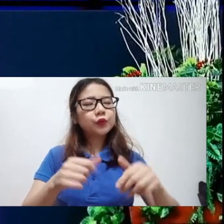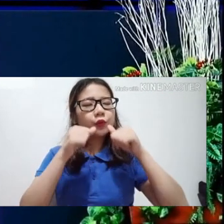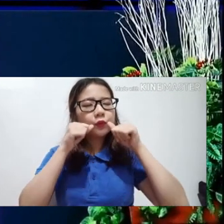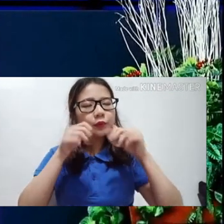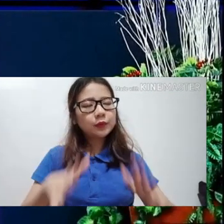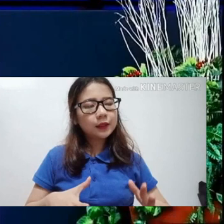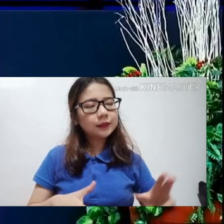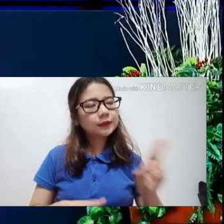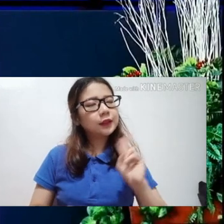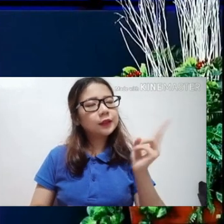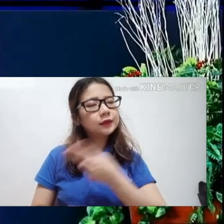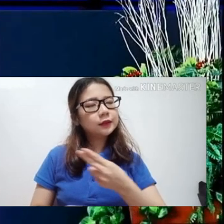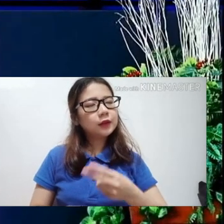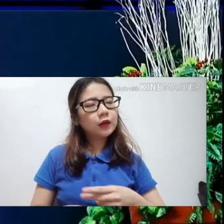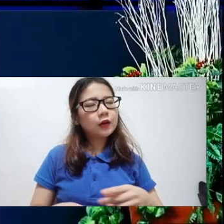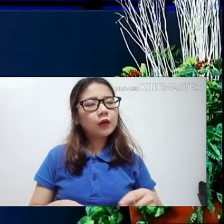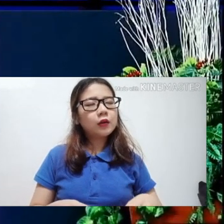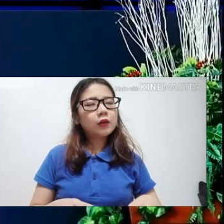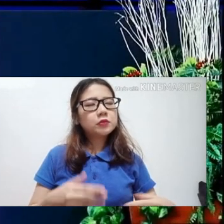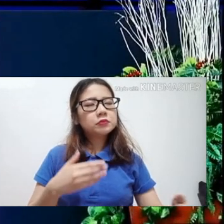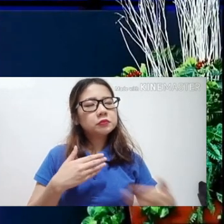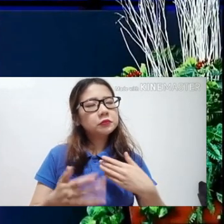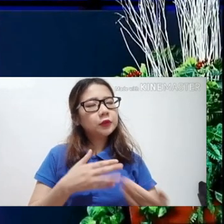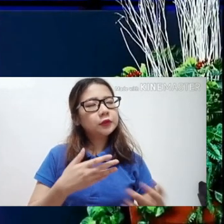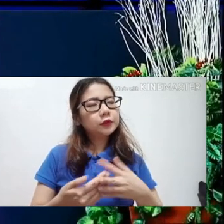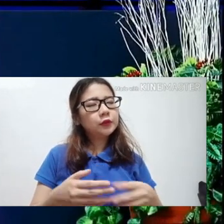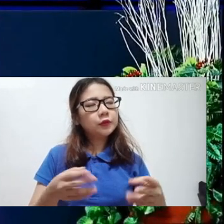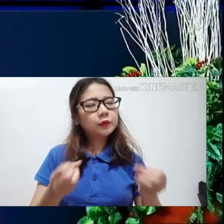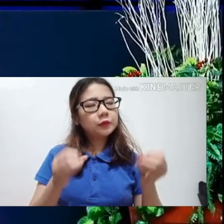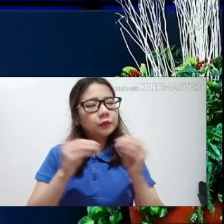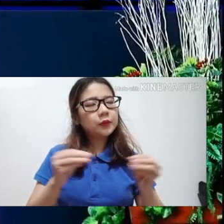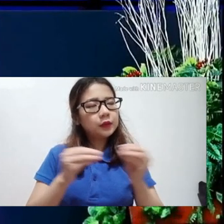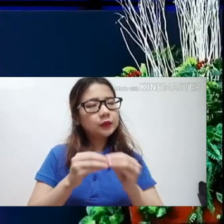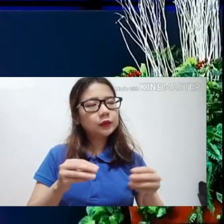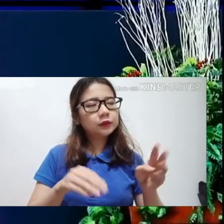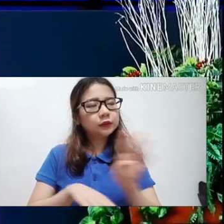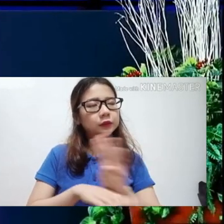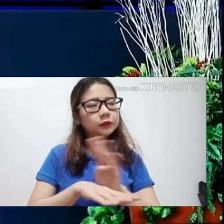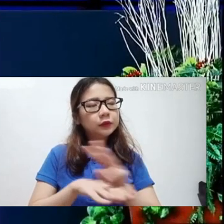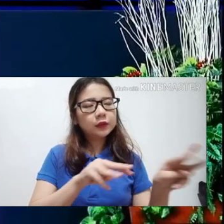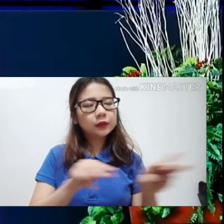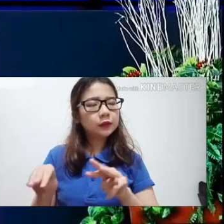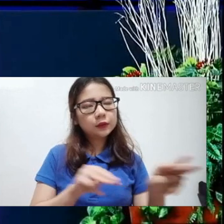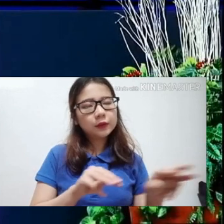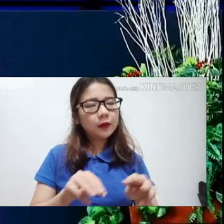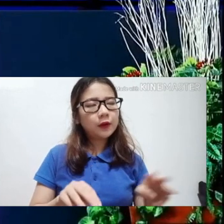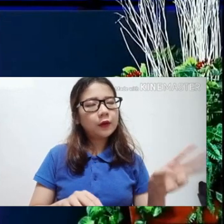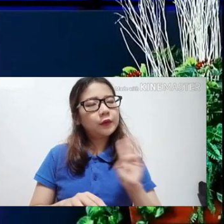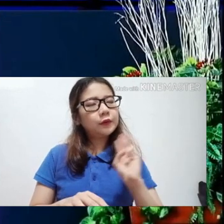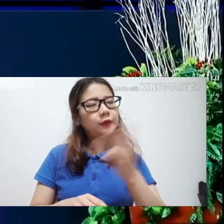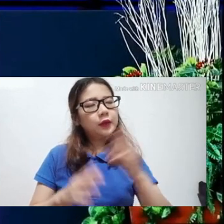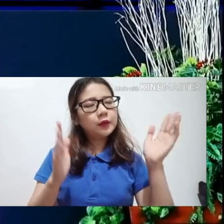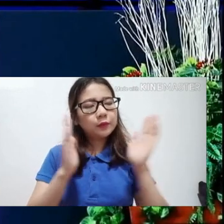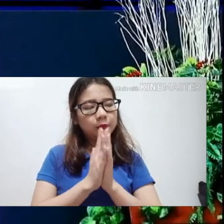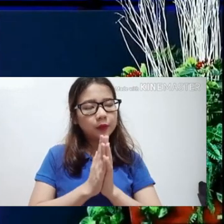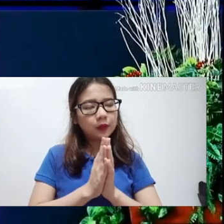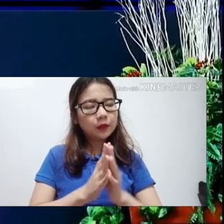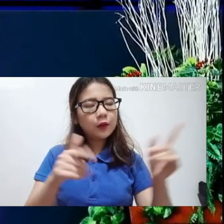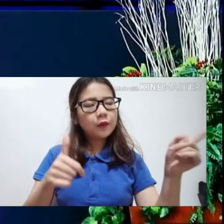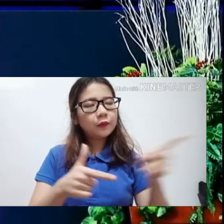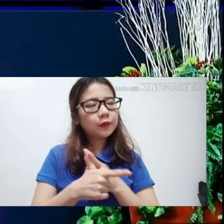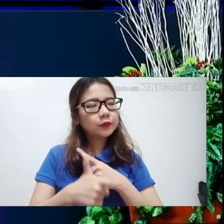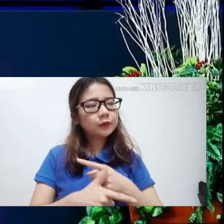though many of the institutions in our world are being shaken. Panginoon, dalangin po namin ang una-una sa aming